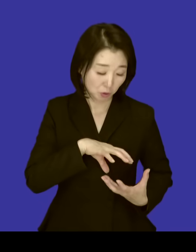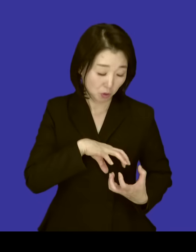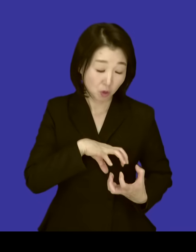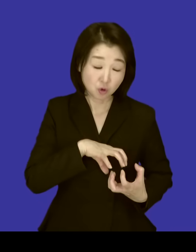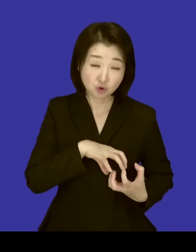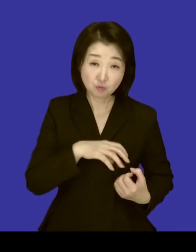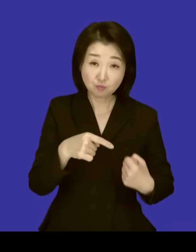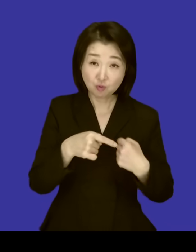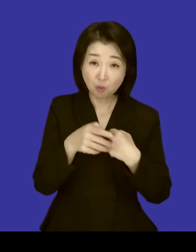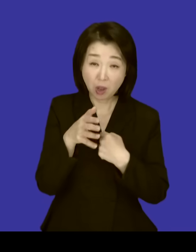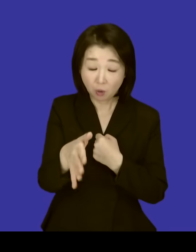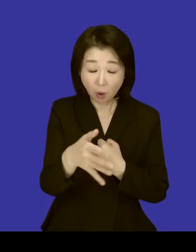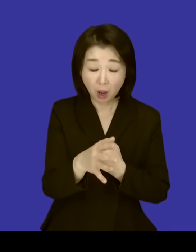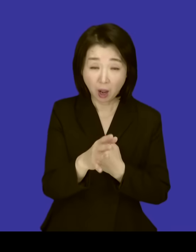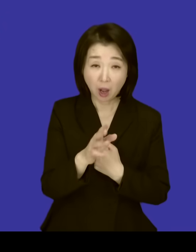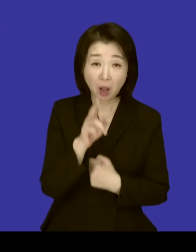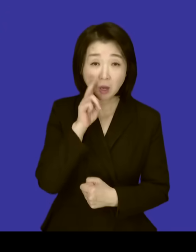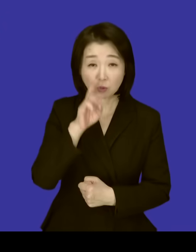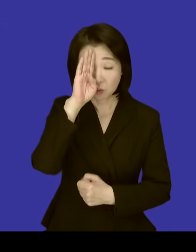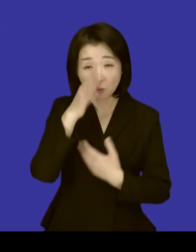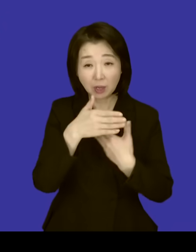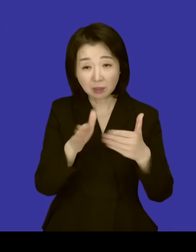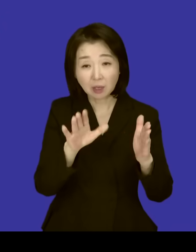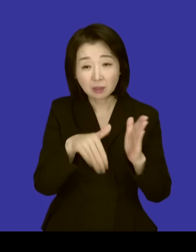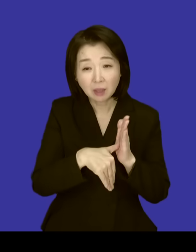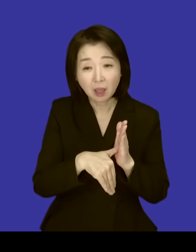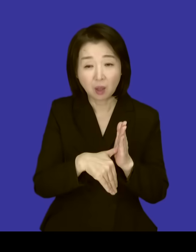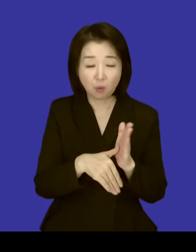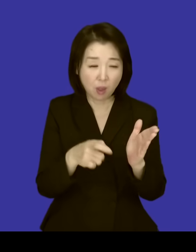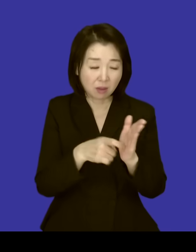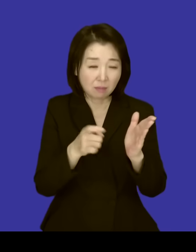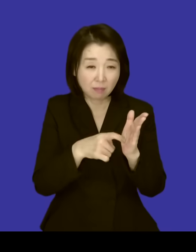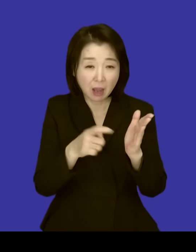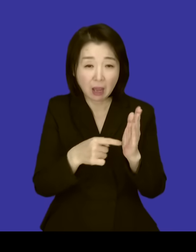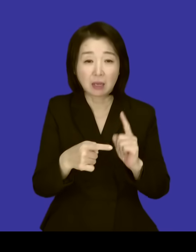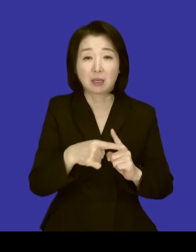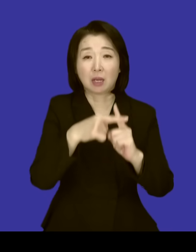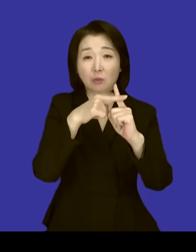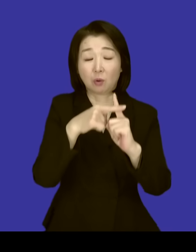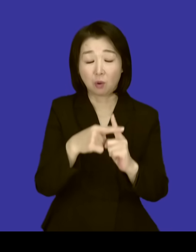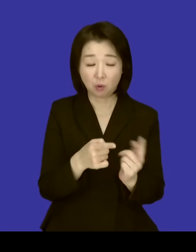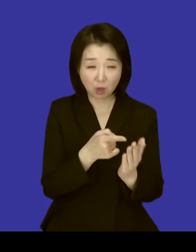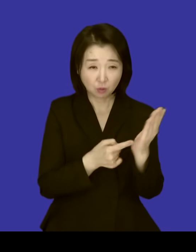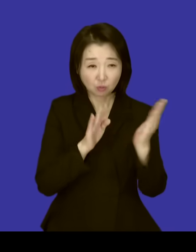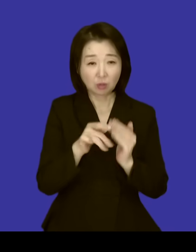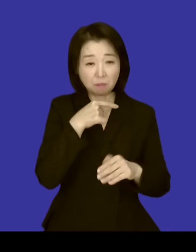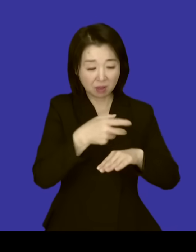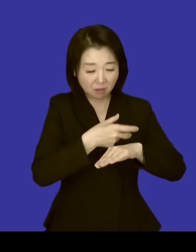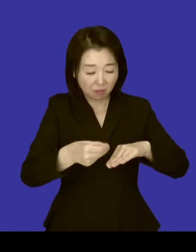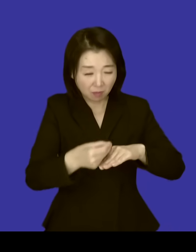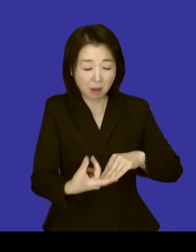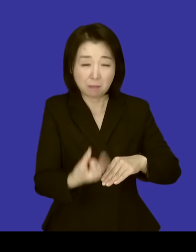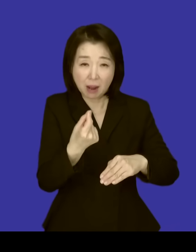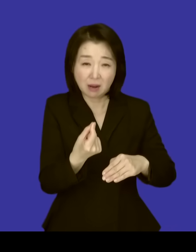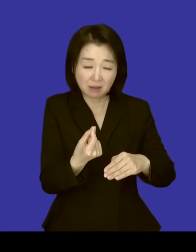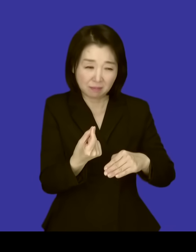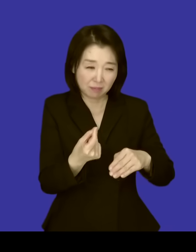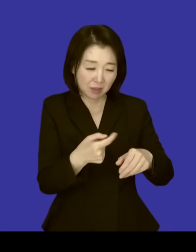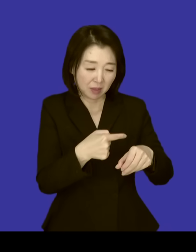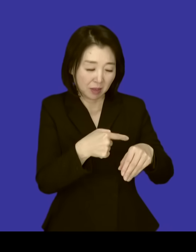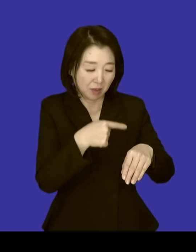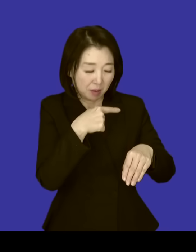때는 수술 후에 급성기 간호 위주였거든요. 그러니까 수술 후에 뭐 피가 나는 걸 좀 빨리 안 나게 좀